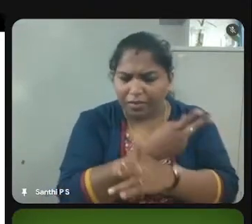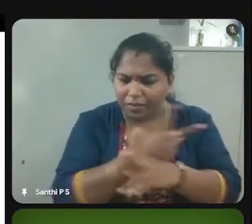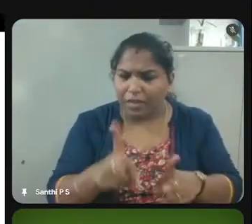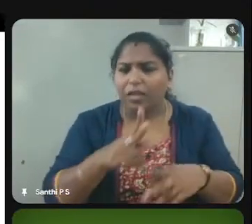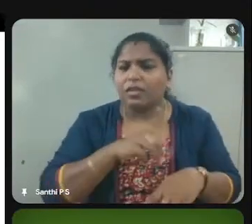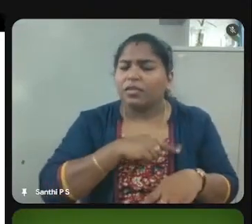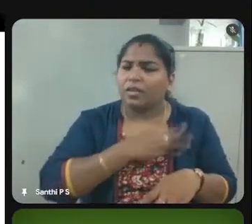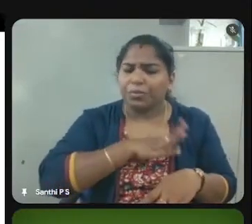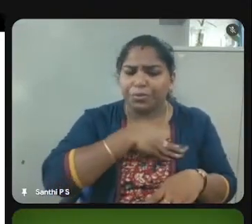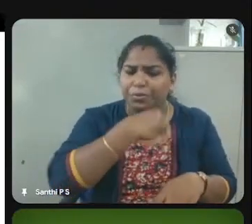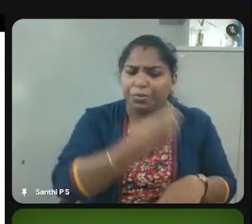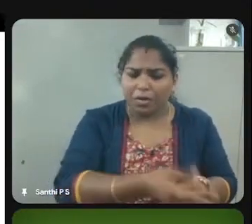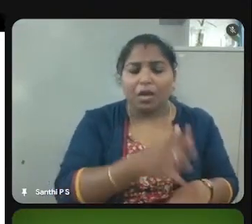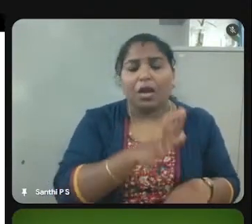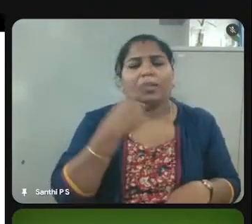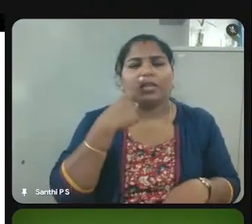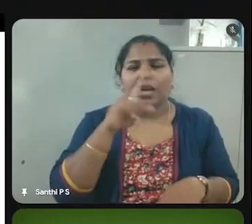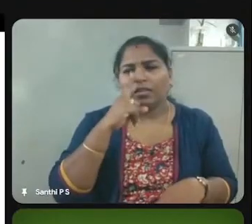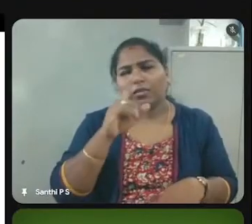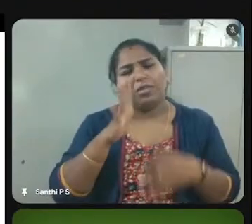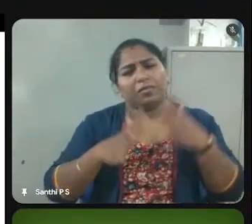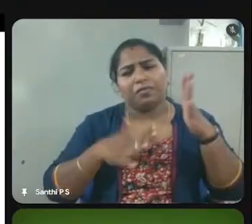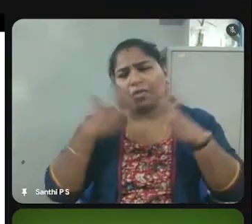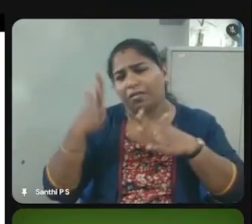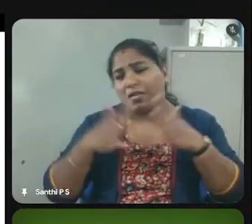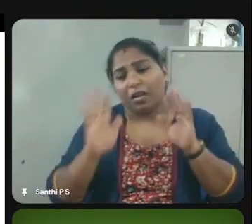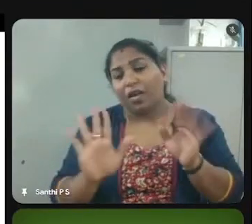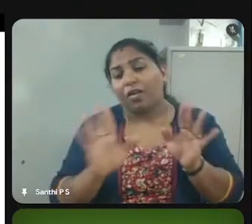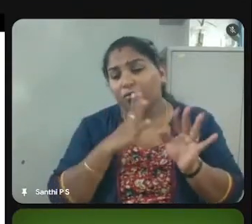അതും മാനസികമായിട്ട് വളരെയധികം പിരിമുറുക്കത്തിലുണ്ട് മാതാപിതാക്കൾ, ഞാൻ ഉൾപ്പെടെ.